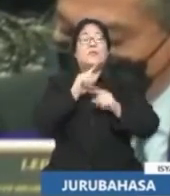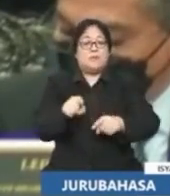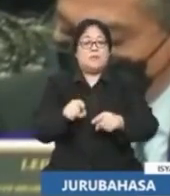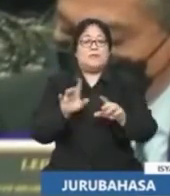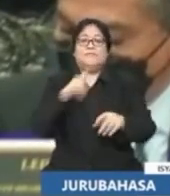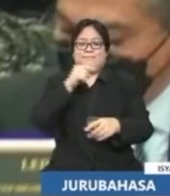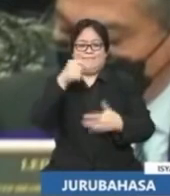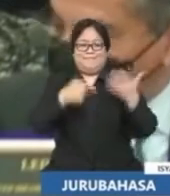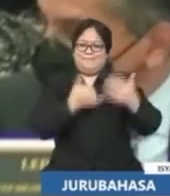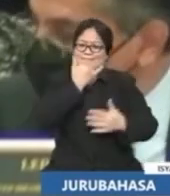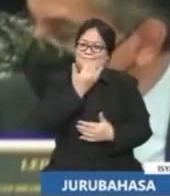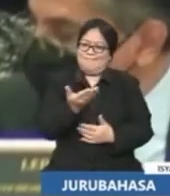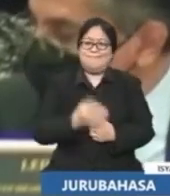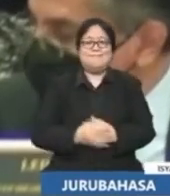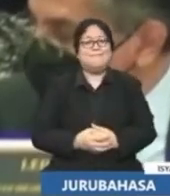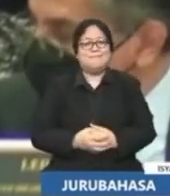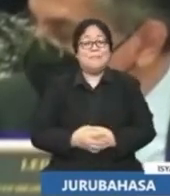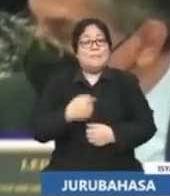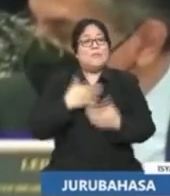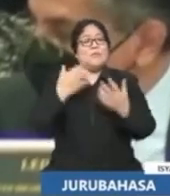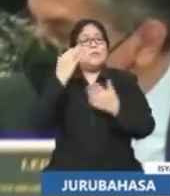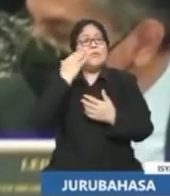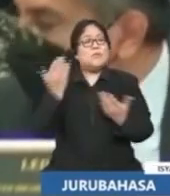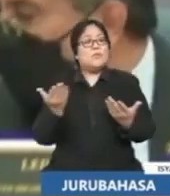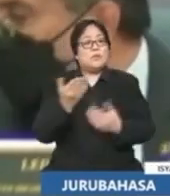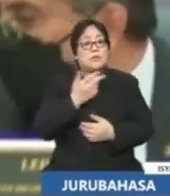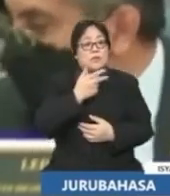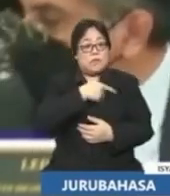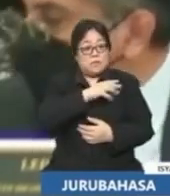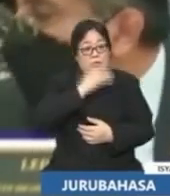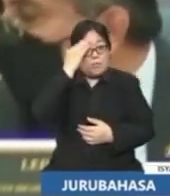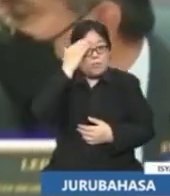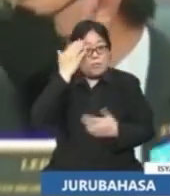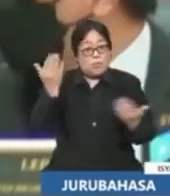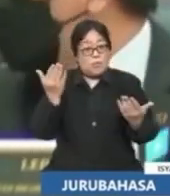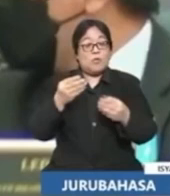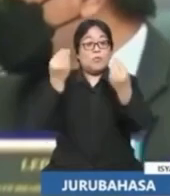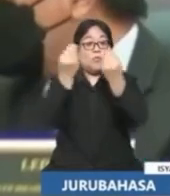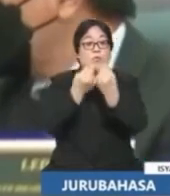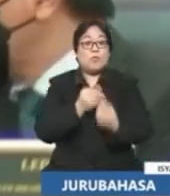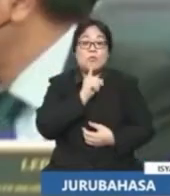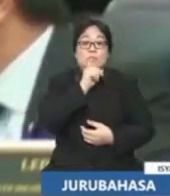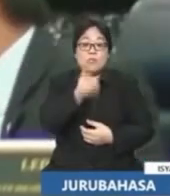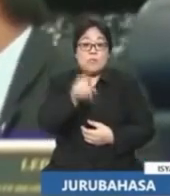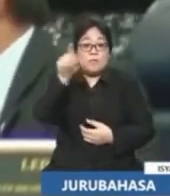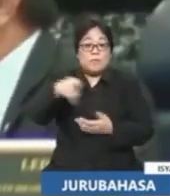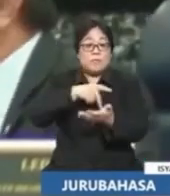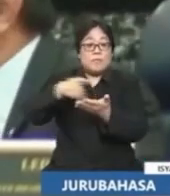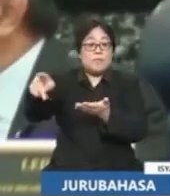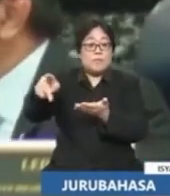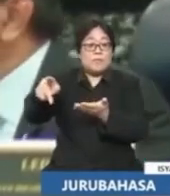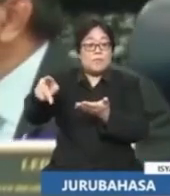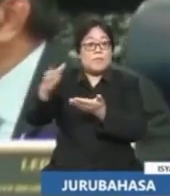jawapan untuk ini. This is wrong. Saya ingin tahu, adakah kementerian tahu akan amount sebenar yang harus